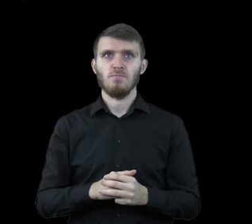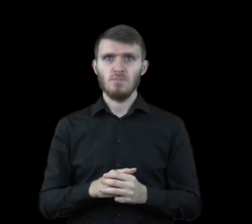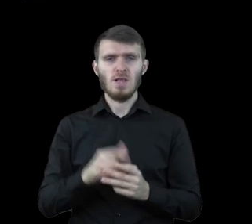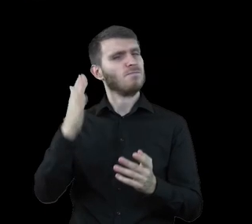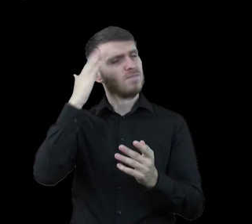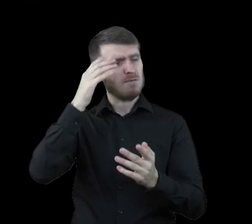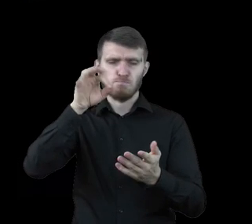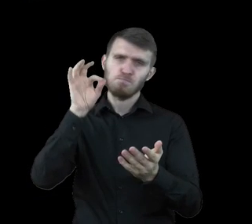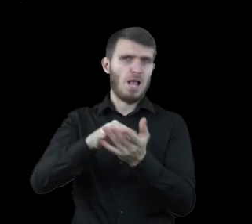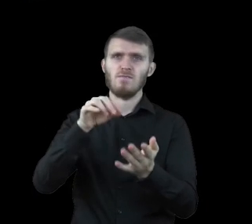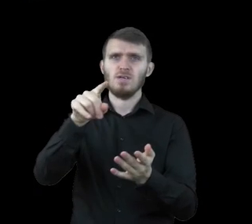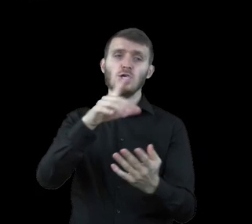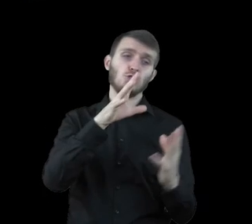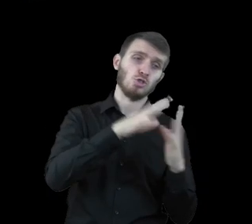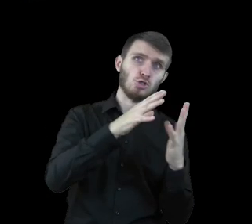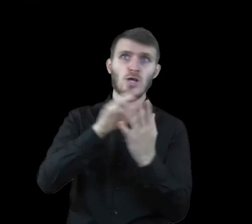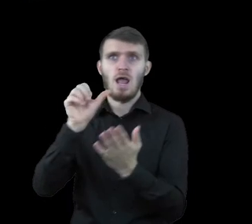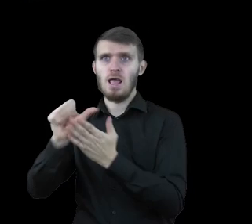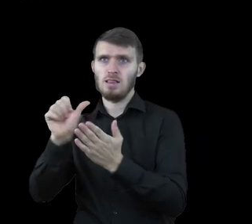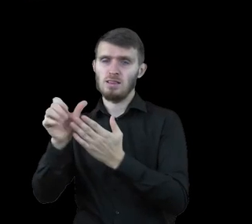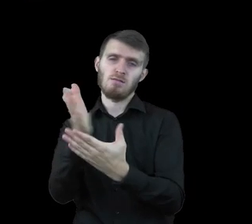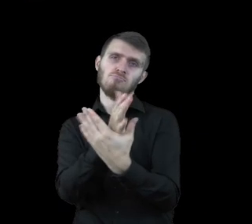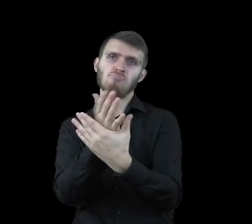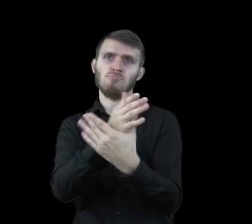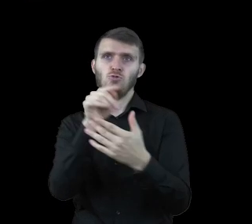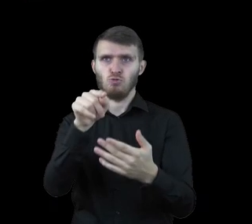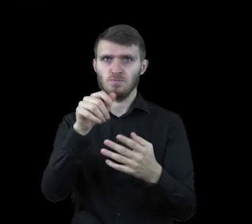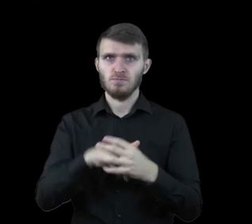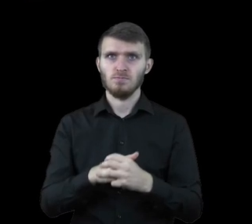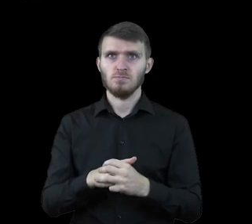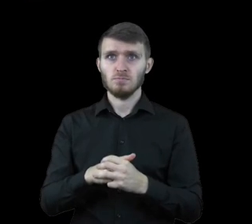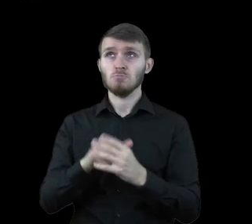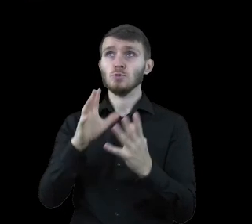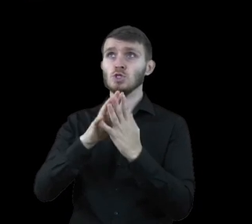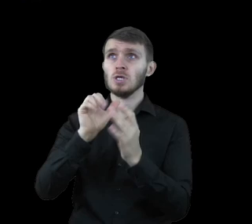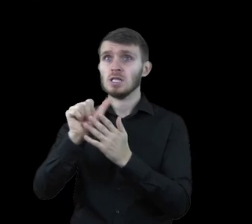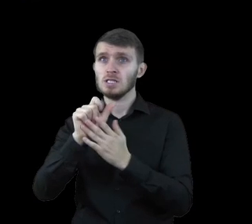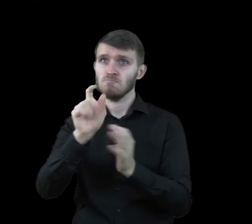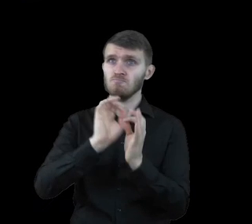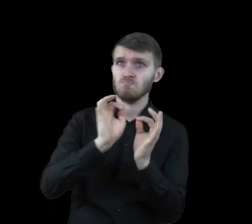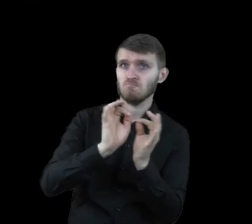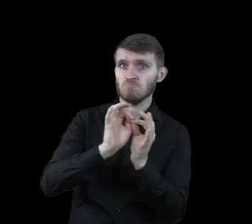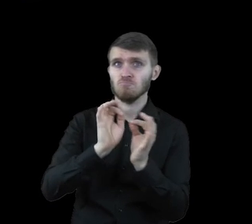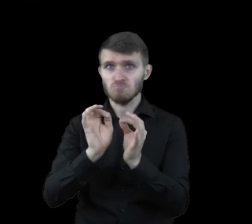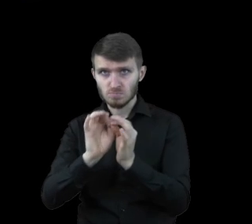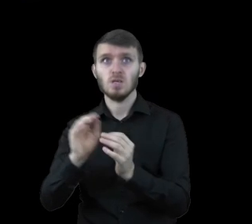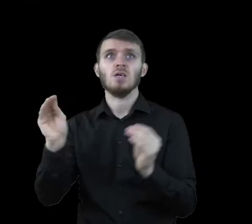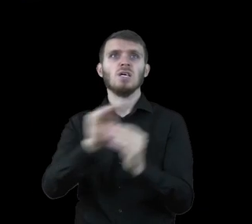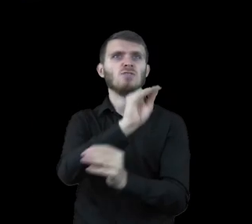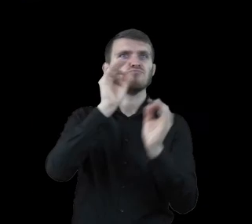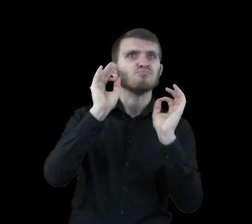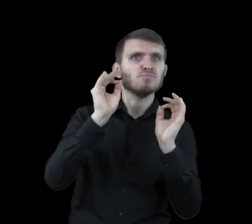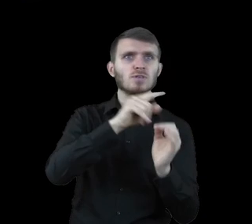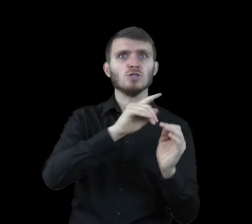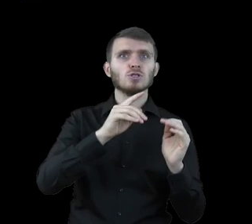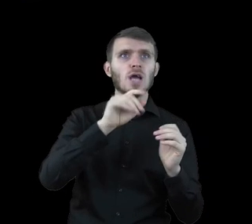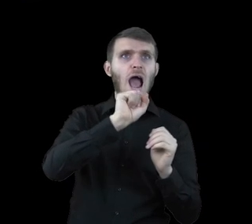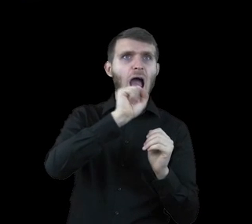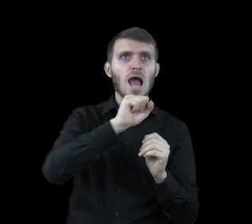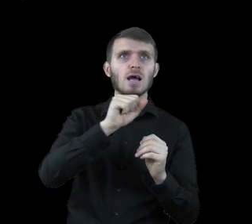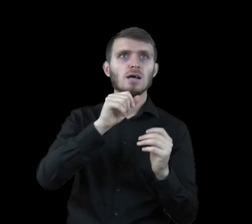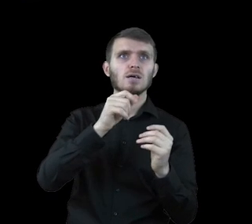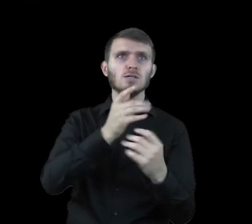wyobrazimy sobie tutaj wartość tego boku, to widzimy, że to będzie bardzo logiczne. To jest 9,